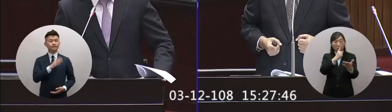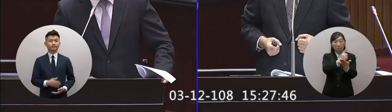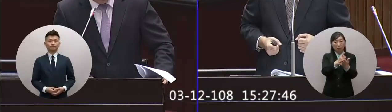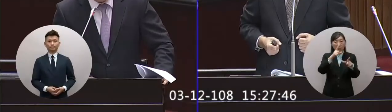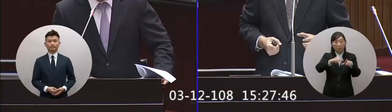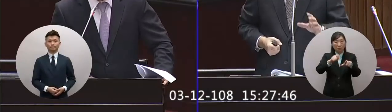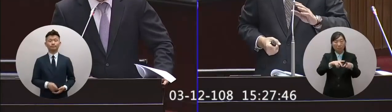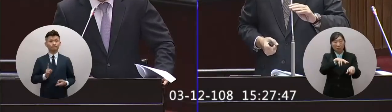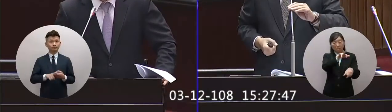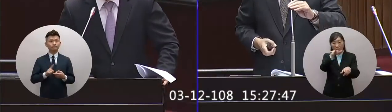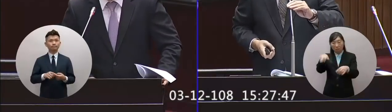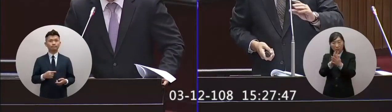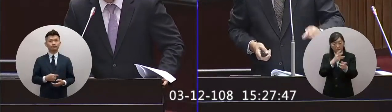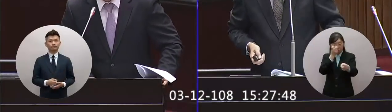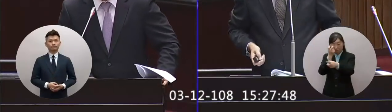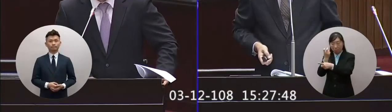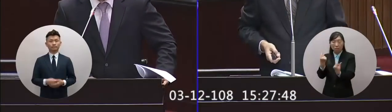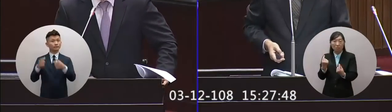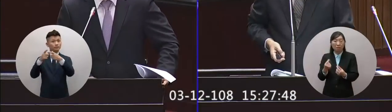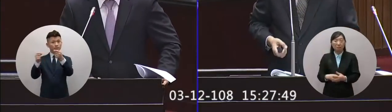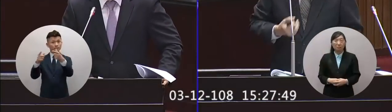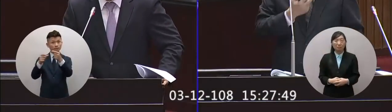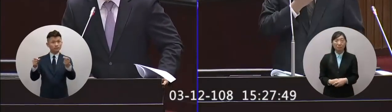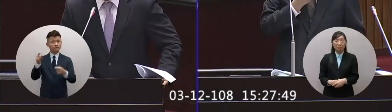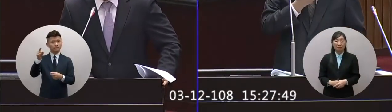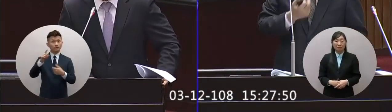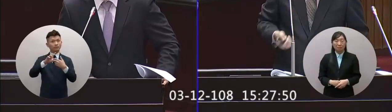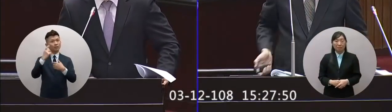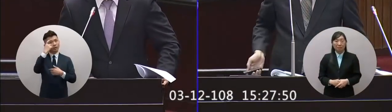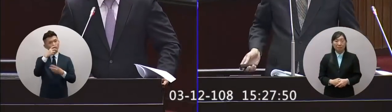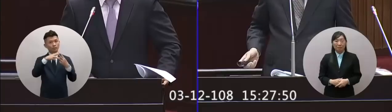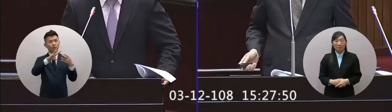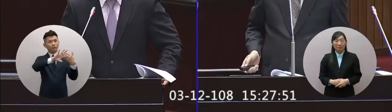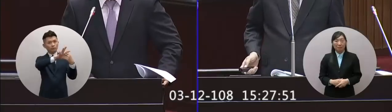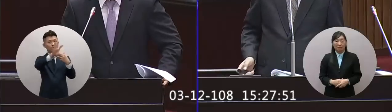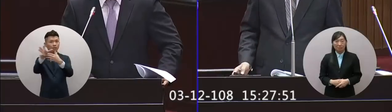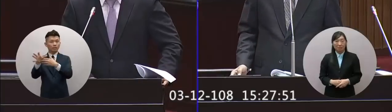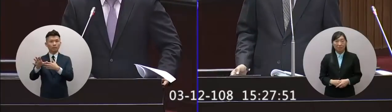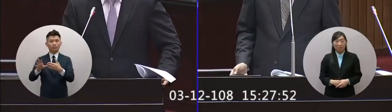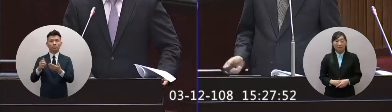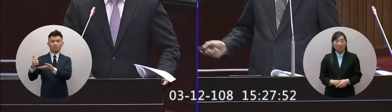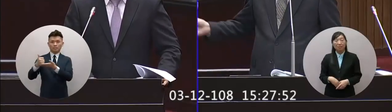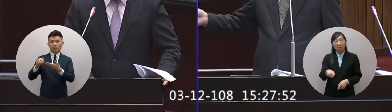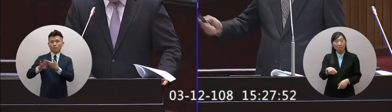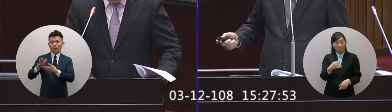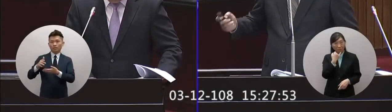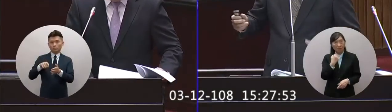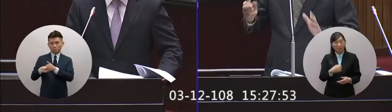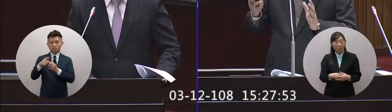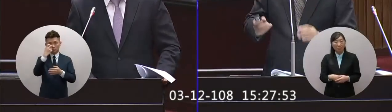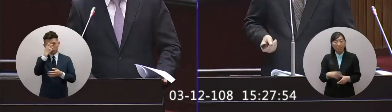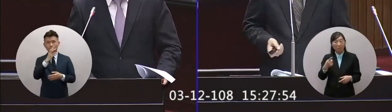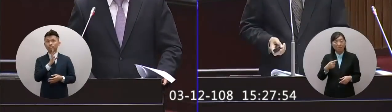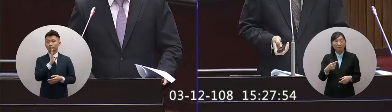尼你有了解不？ 对，这个我们讲这个日本哈、欧洲的国家都采取这样的一个外部监察， 好不好？再来，